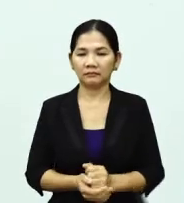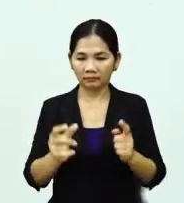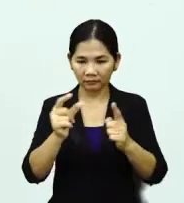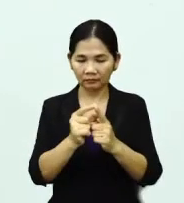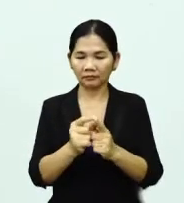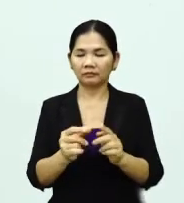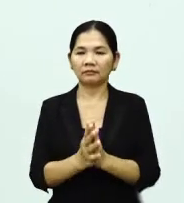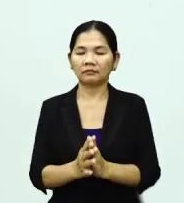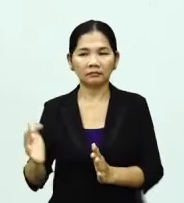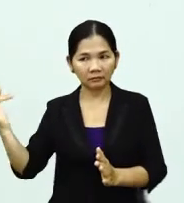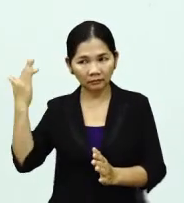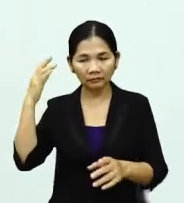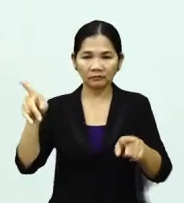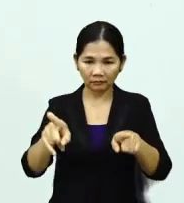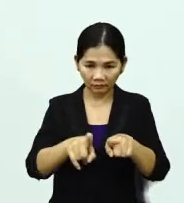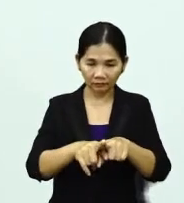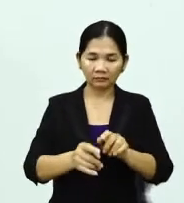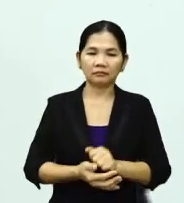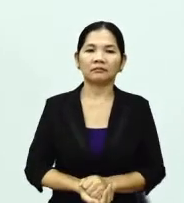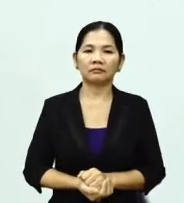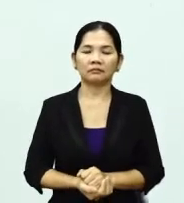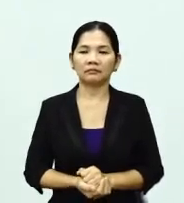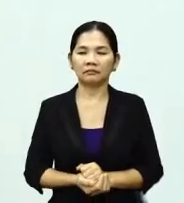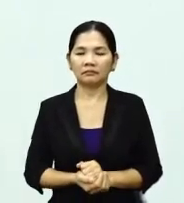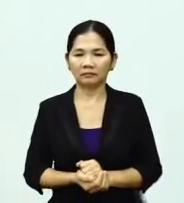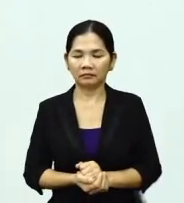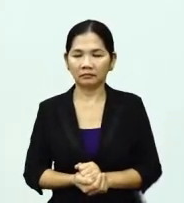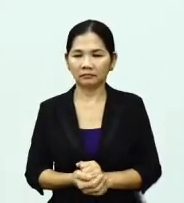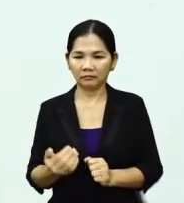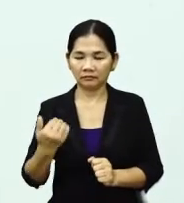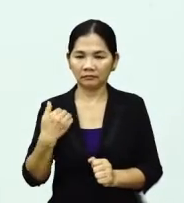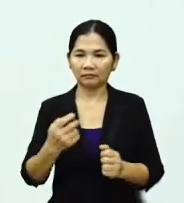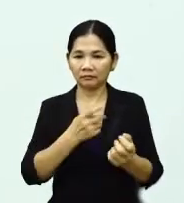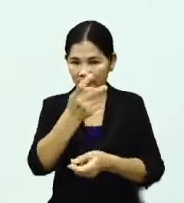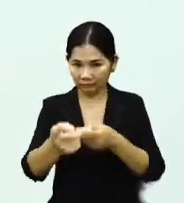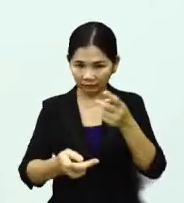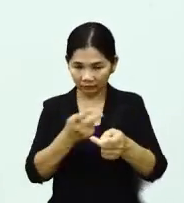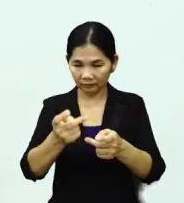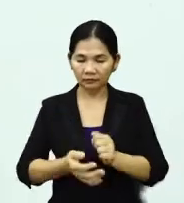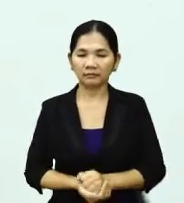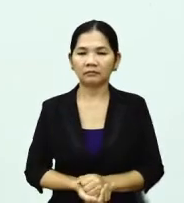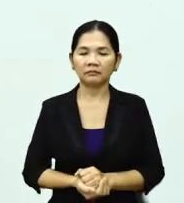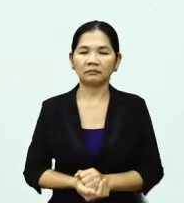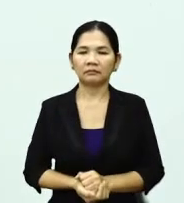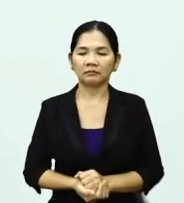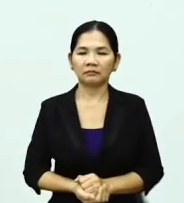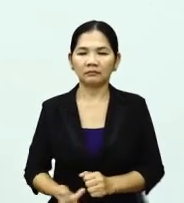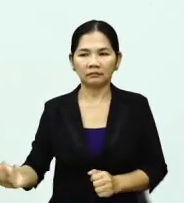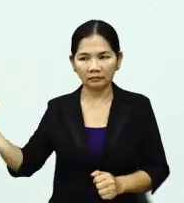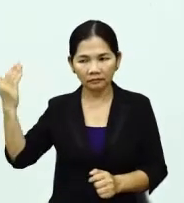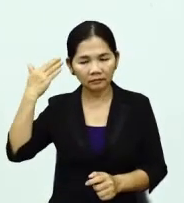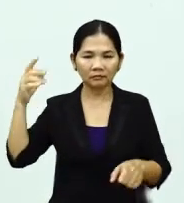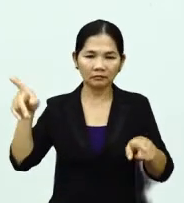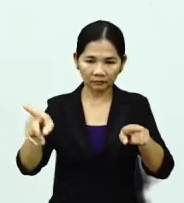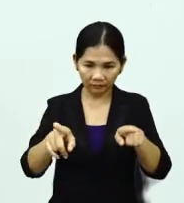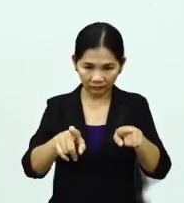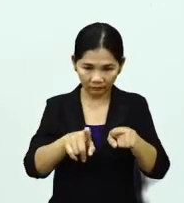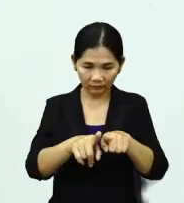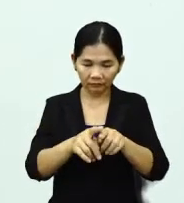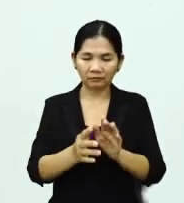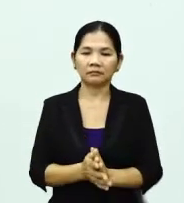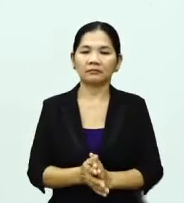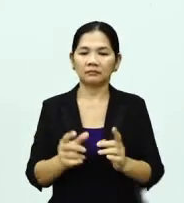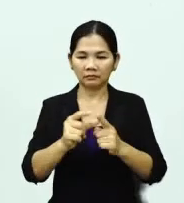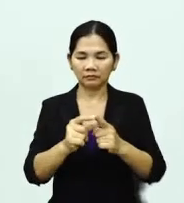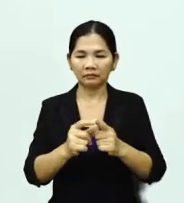xạ tư xa sạp nâng phía xa chà mà đoàn tiên á buồn cho rõ sạch tư sạch